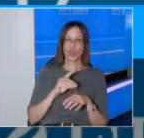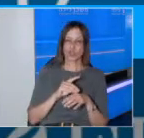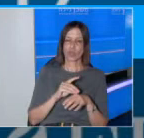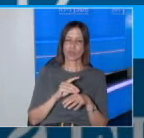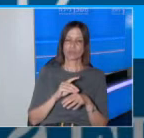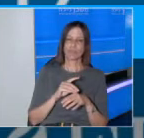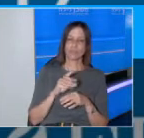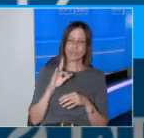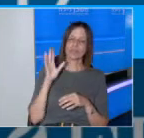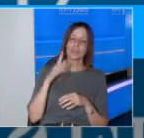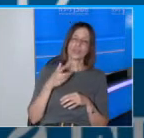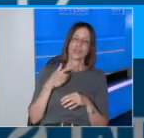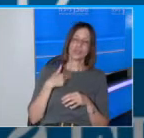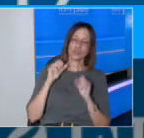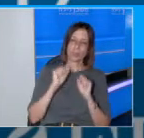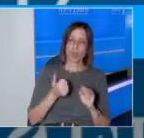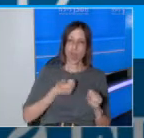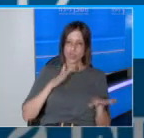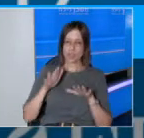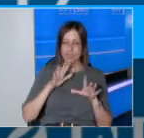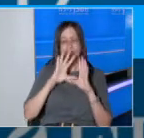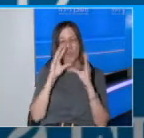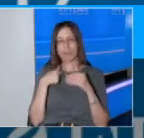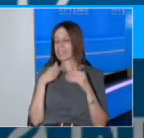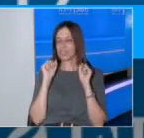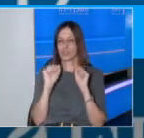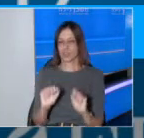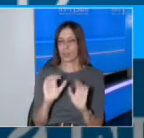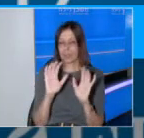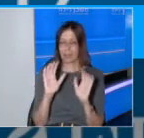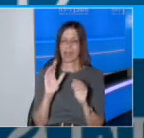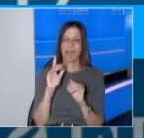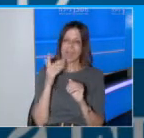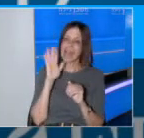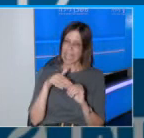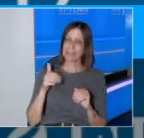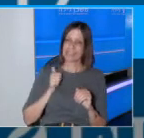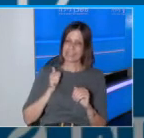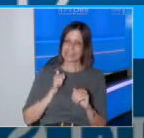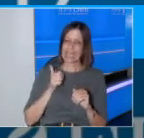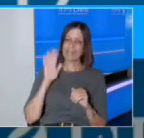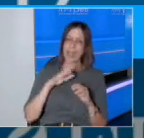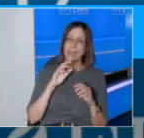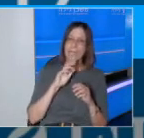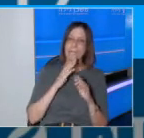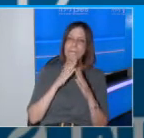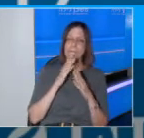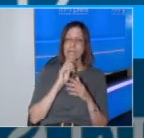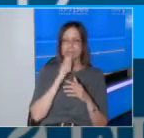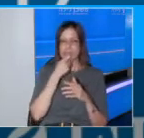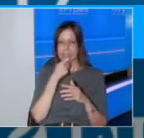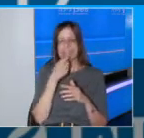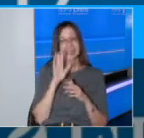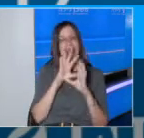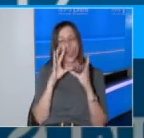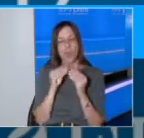אני סומך על ראש הממשלה, על כולם אני סומך, אבל גם על צה"ל ועל המוסד ועל הוועדה, על כולם